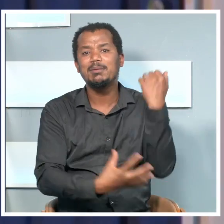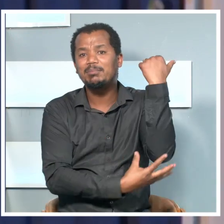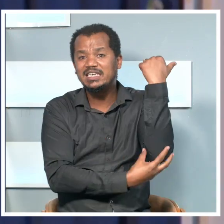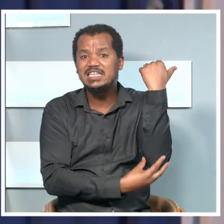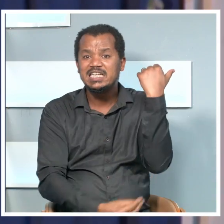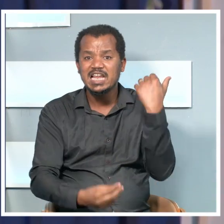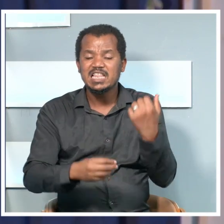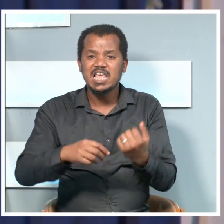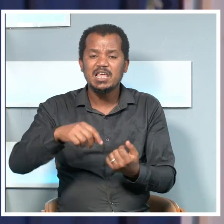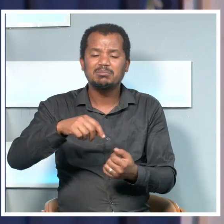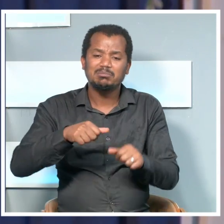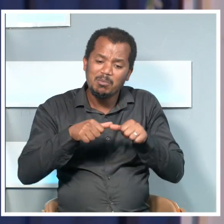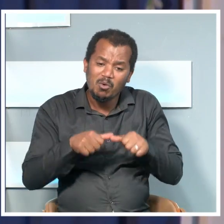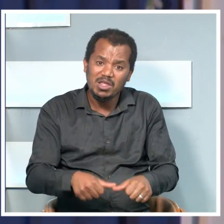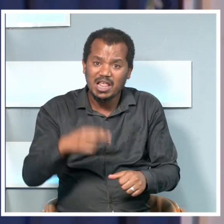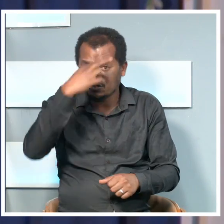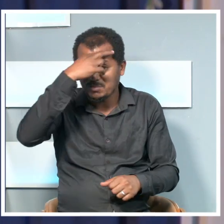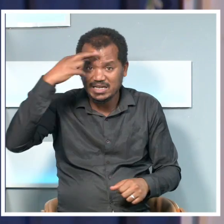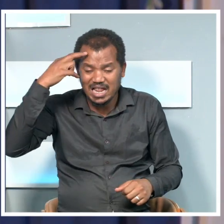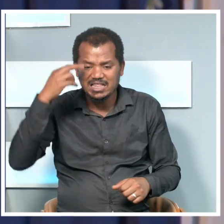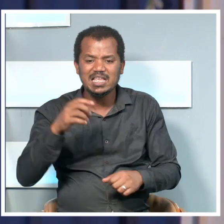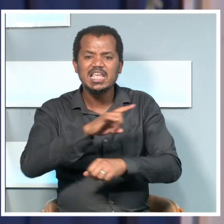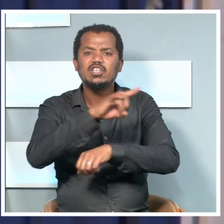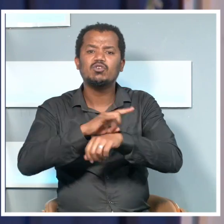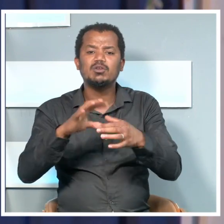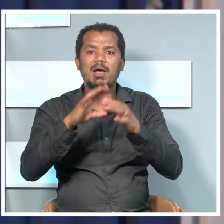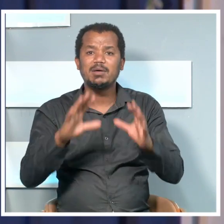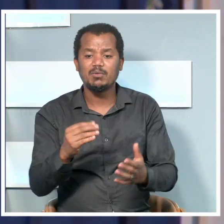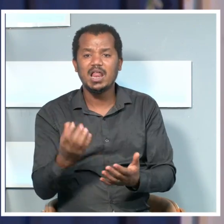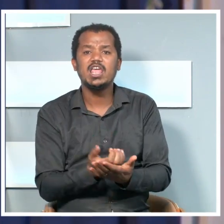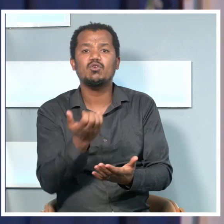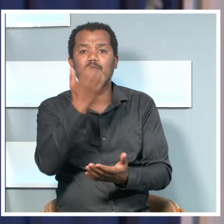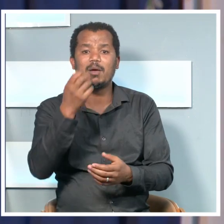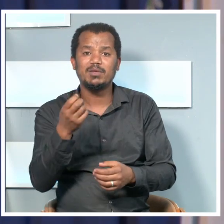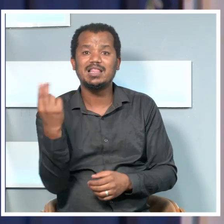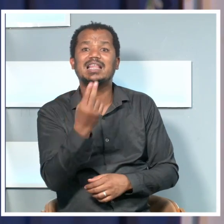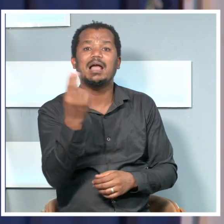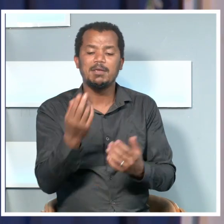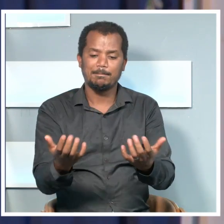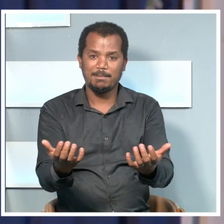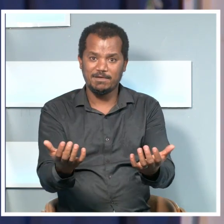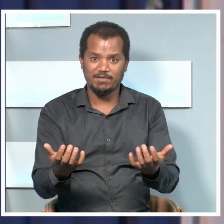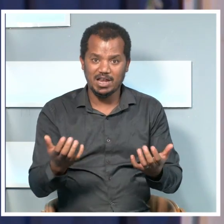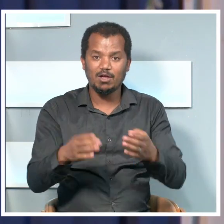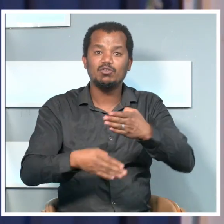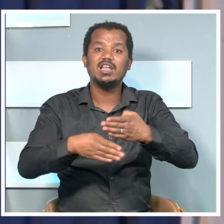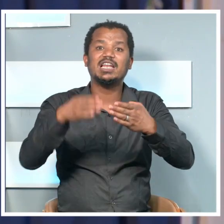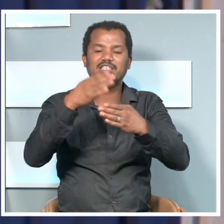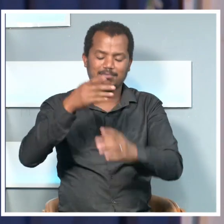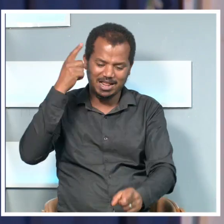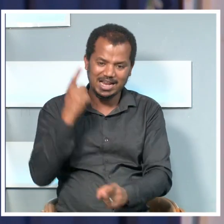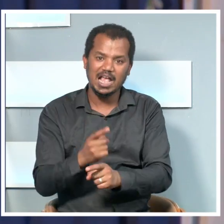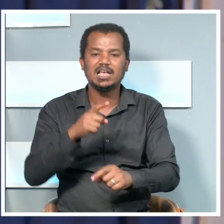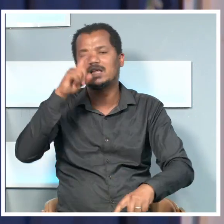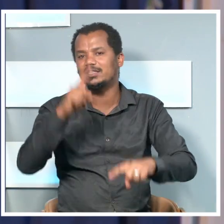ዘመናት በድህነት አዙሪት ውስጥ በመቆየታቸው ምክንያት የዜጎች ማህበራዊና ኢኮኖሚያዊ ተጠቃሚነት በሚፈለገው